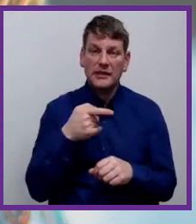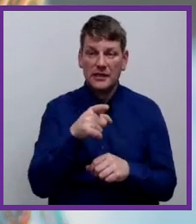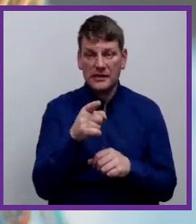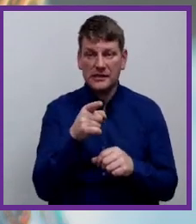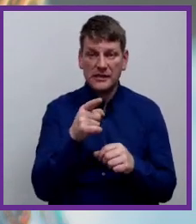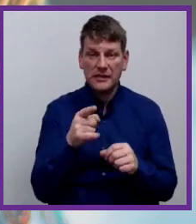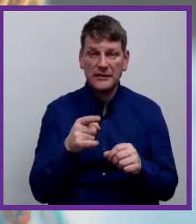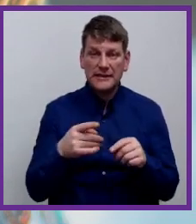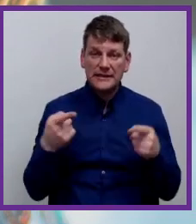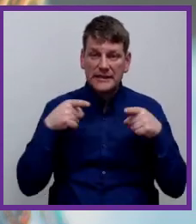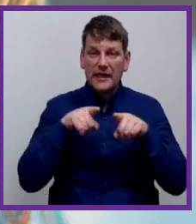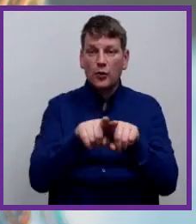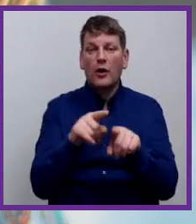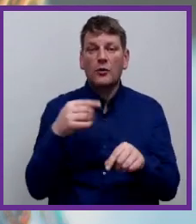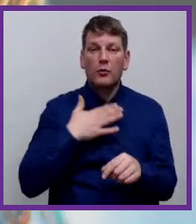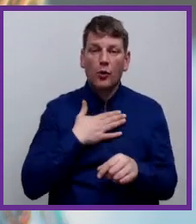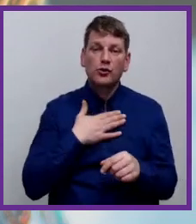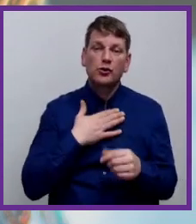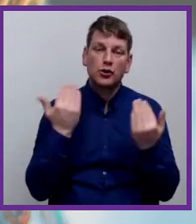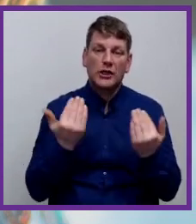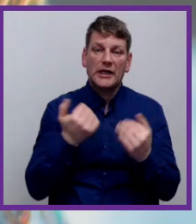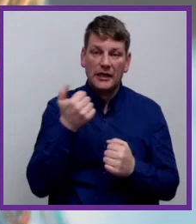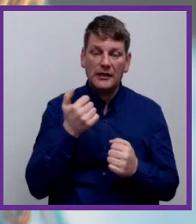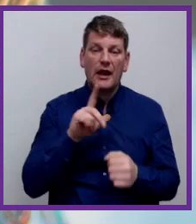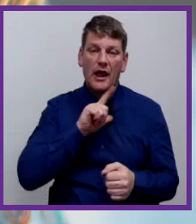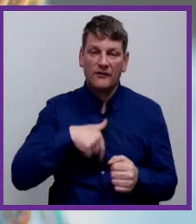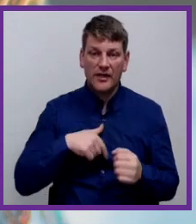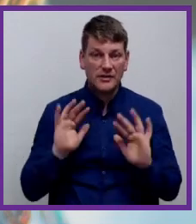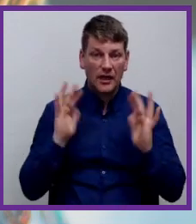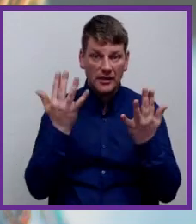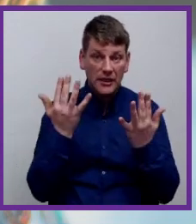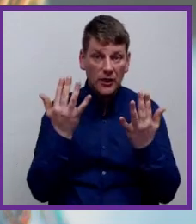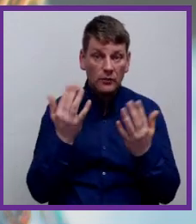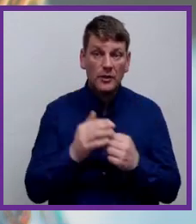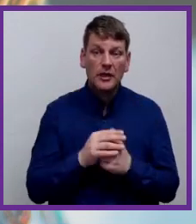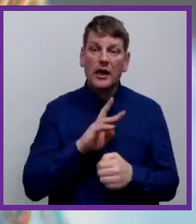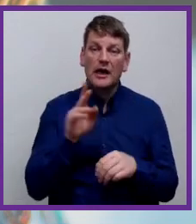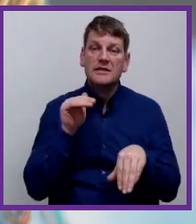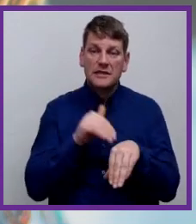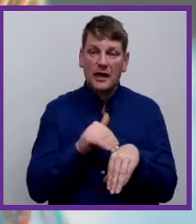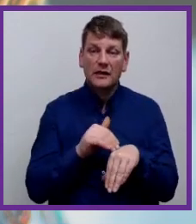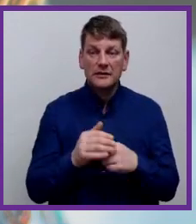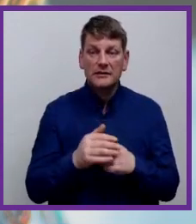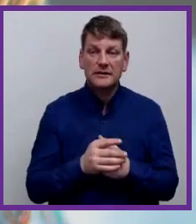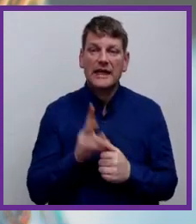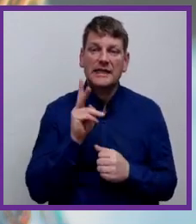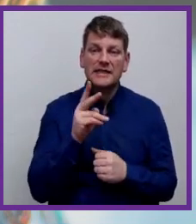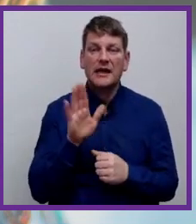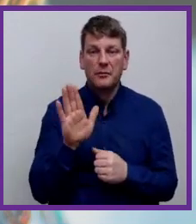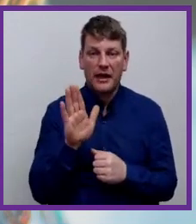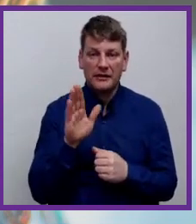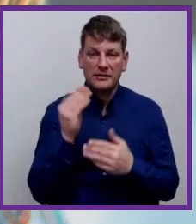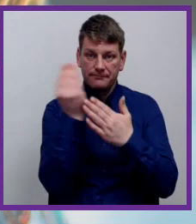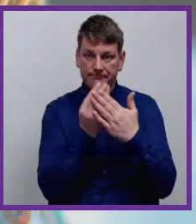ar mūsu šī gada Latvijas gadījumu, ja, kas skar Kristiāna Brektes murālu. Tā